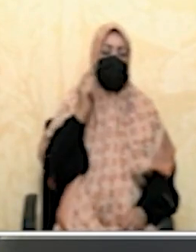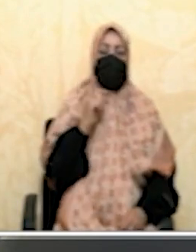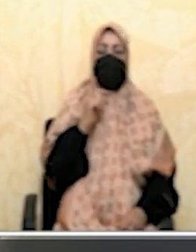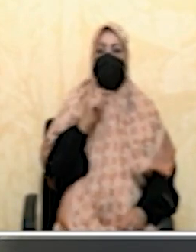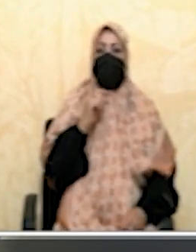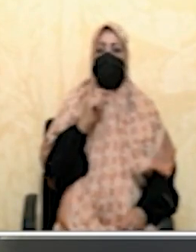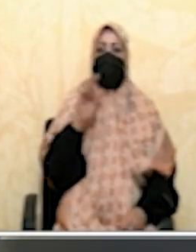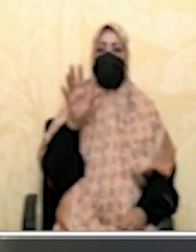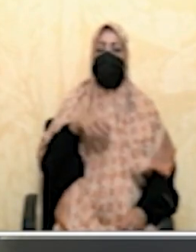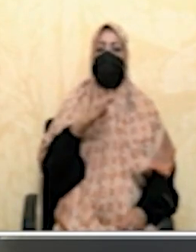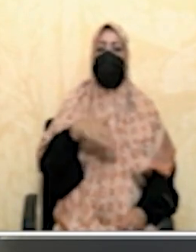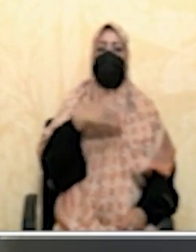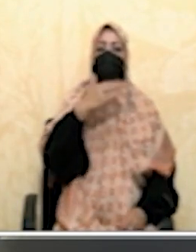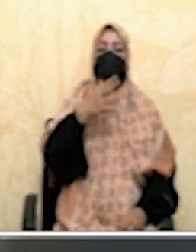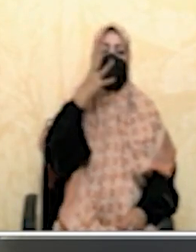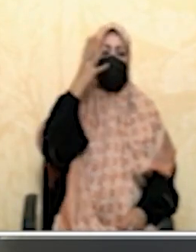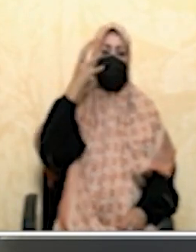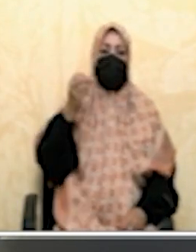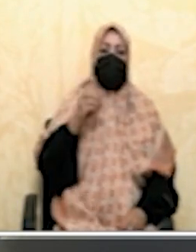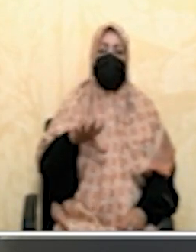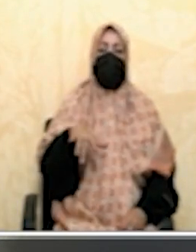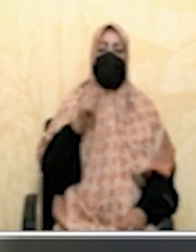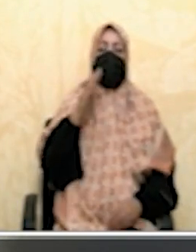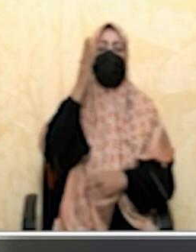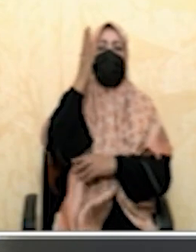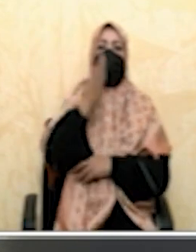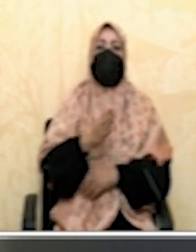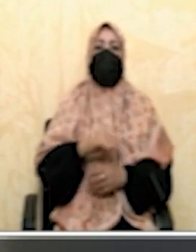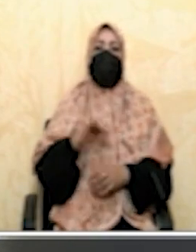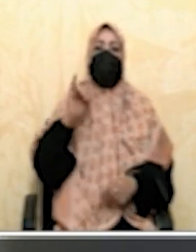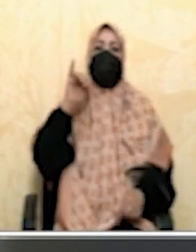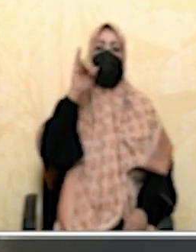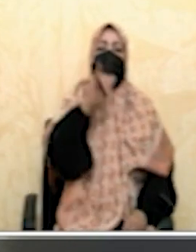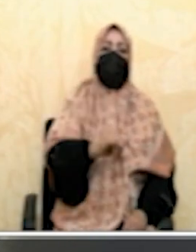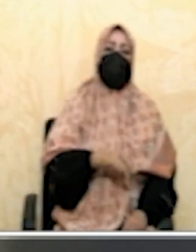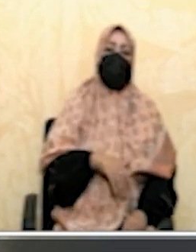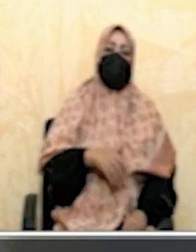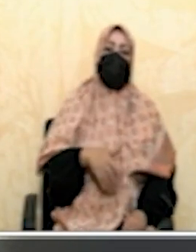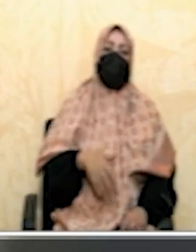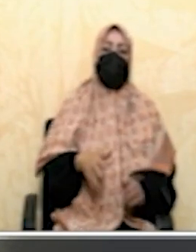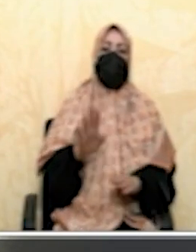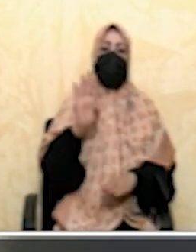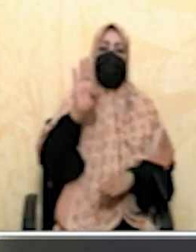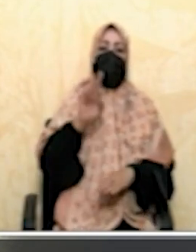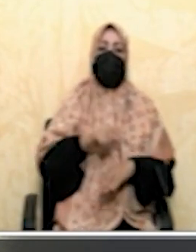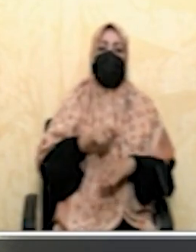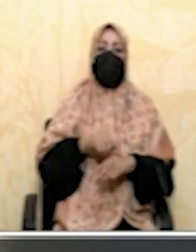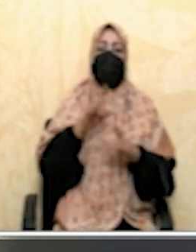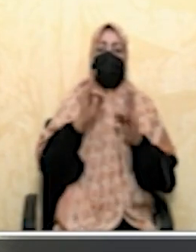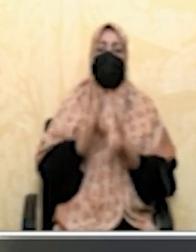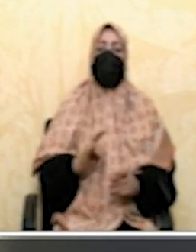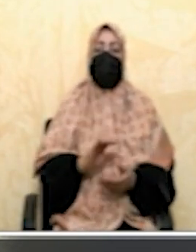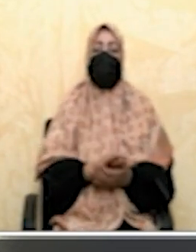سافرت في الطريق بتصلي العصر كامله لان اخر الوقت ادركك وانت مقيم لكن انا مسافر مثلا